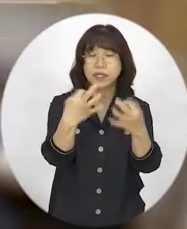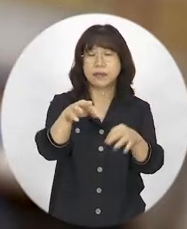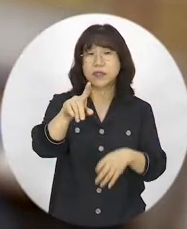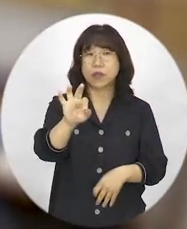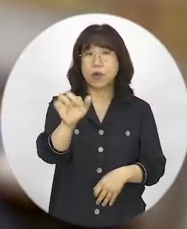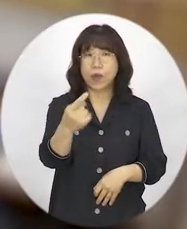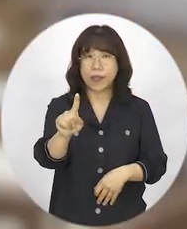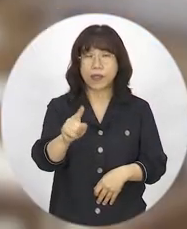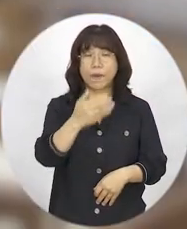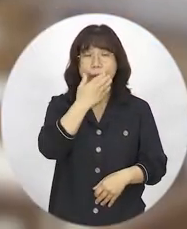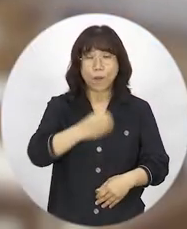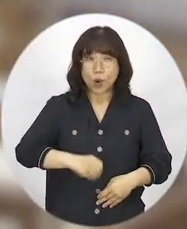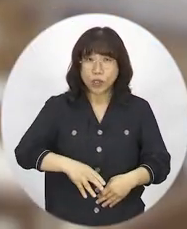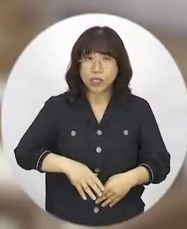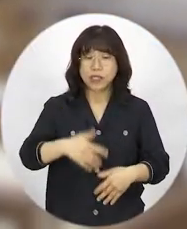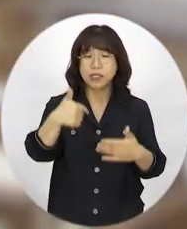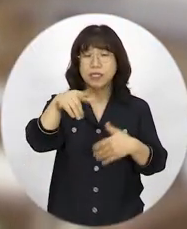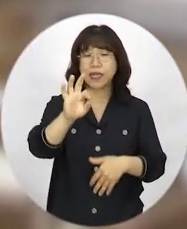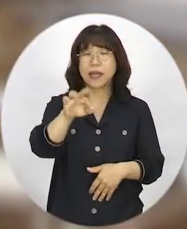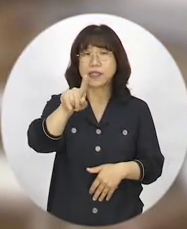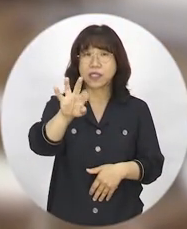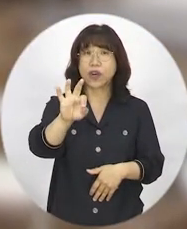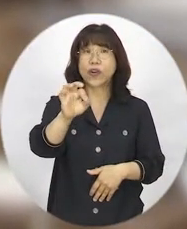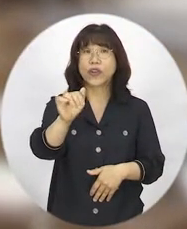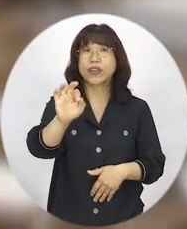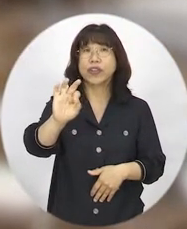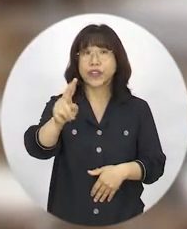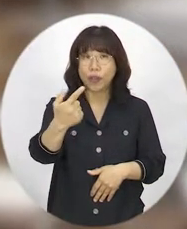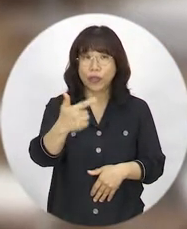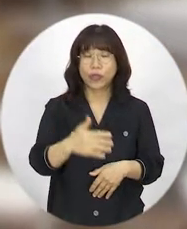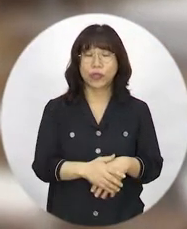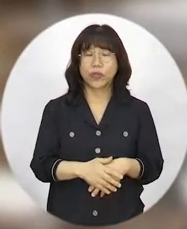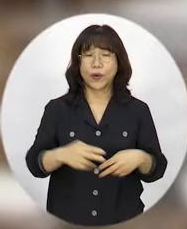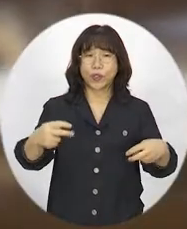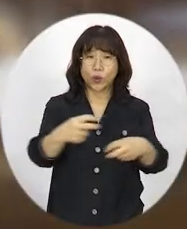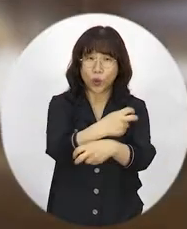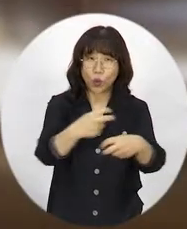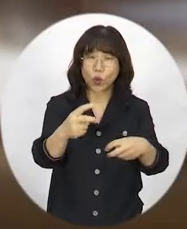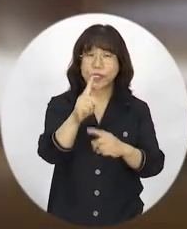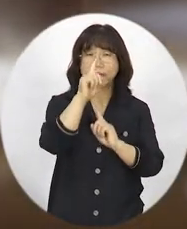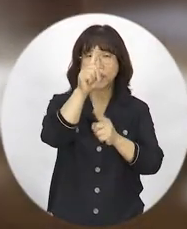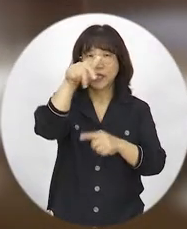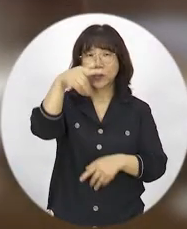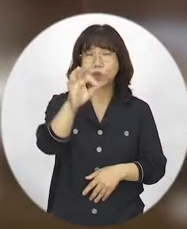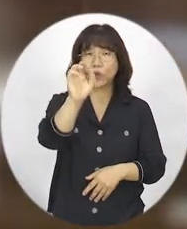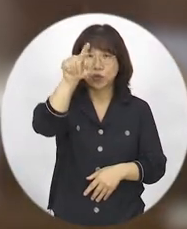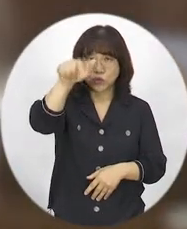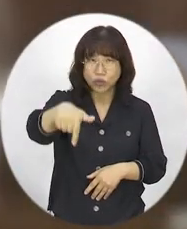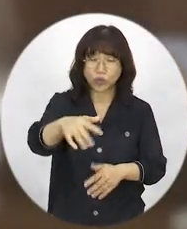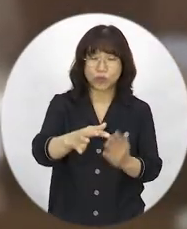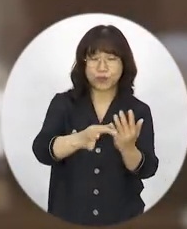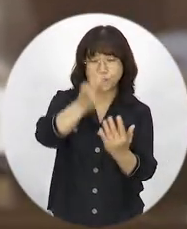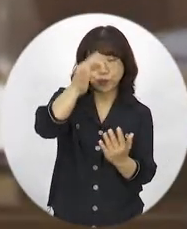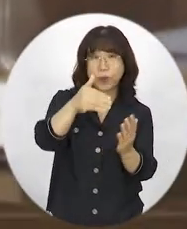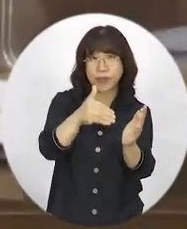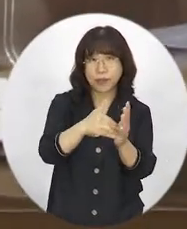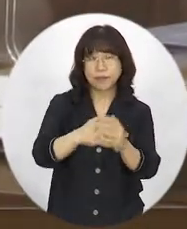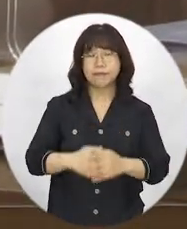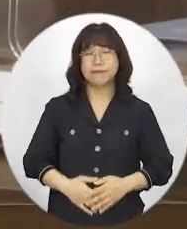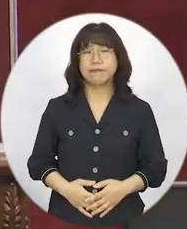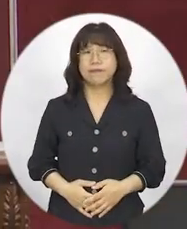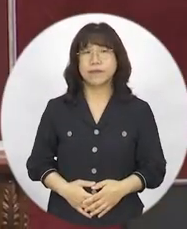김성환 의원, 미래복지위원장의 강선영 의원, 도시교통위원장에는 이종숙 의원이 각각